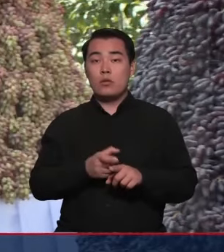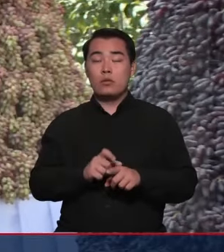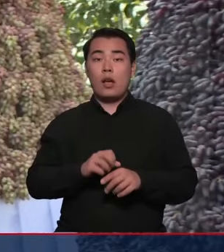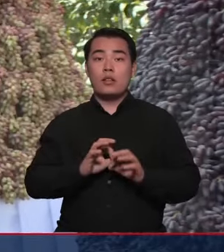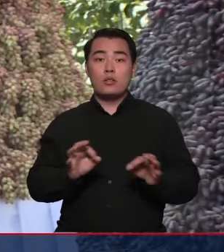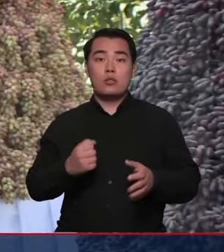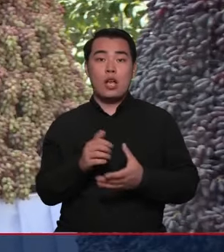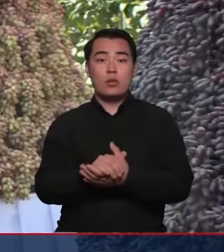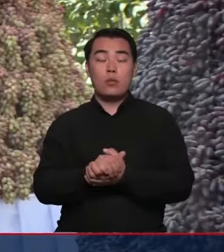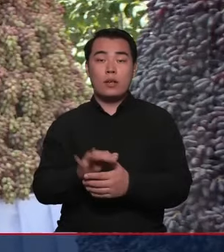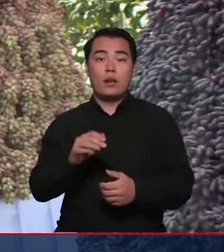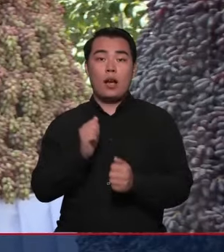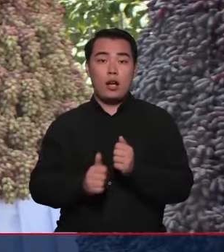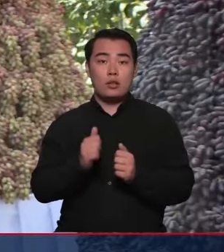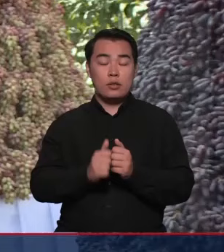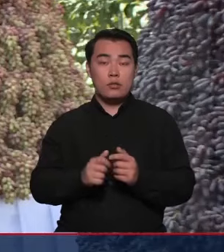сотрудничество, и каждый раз у нас